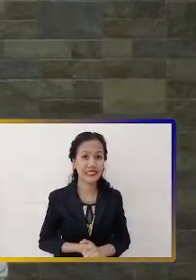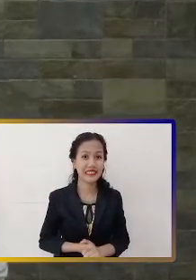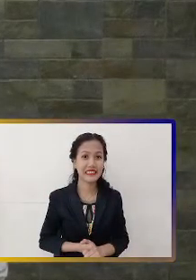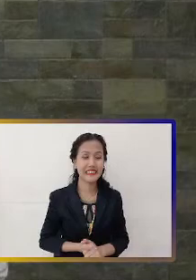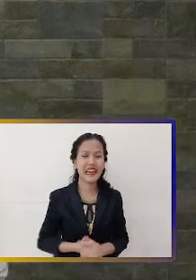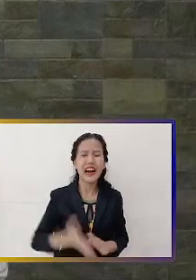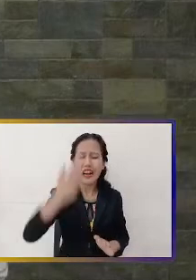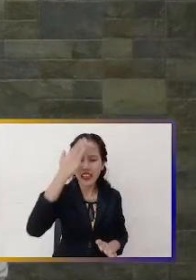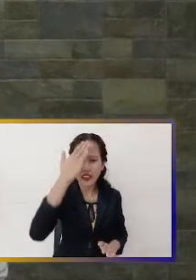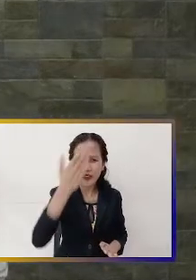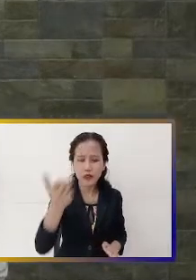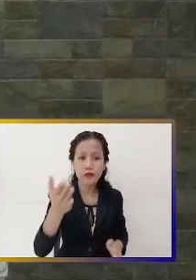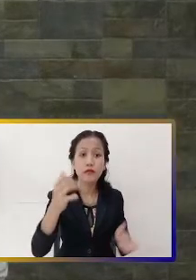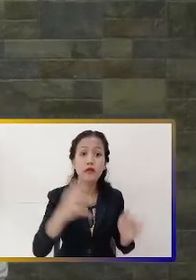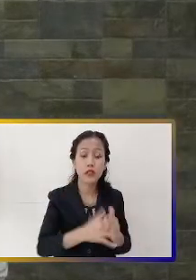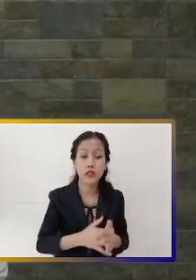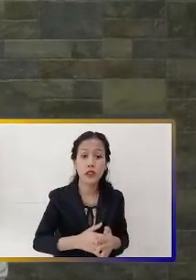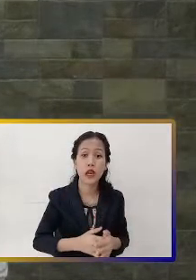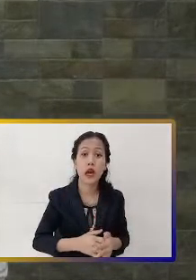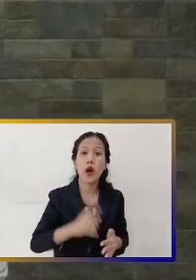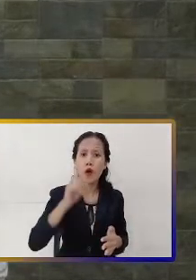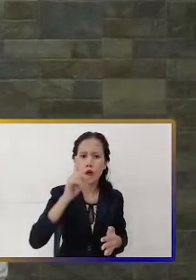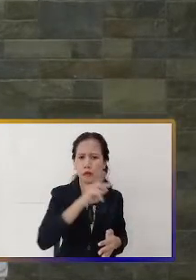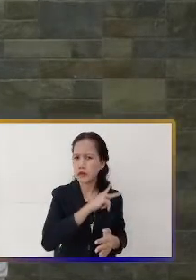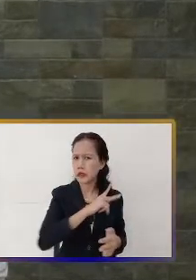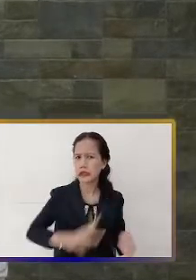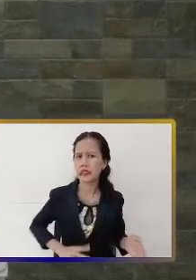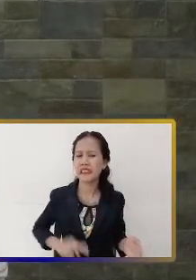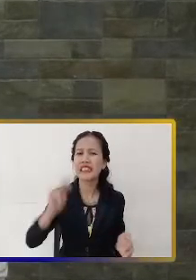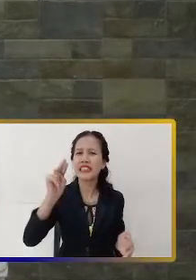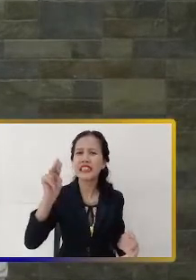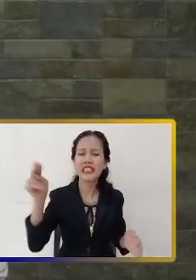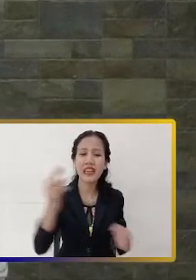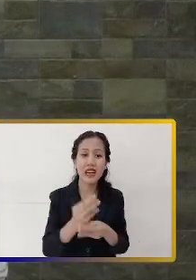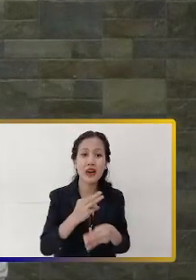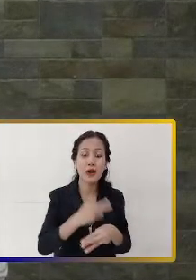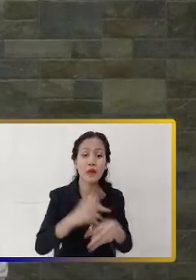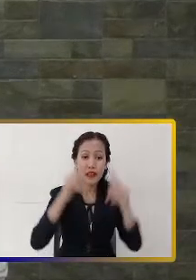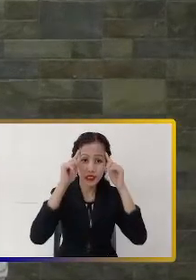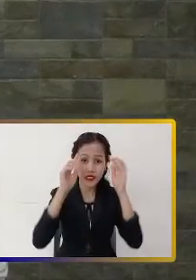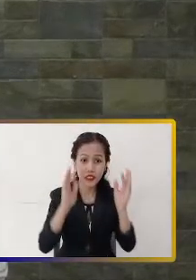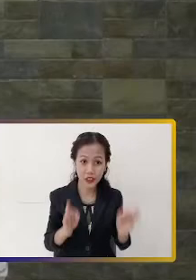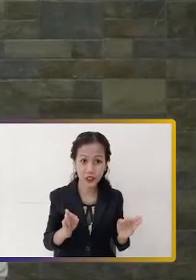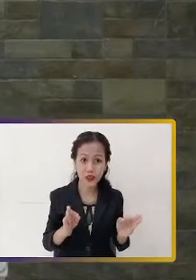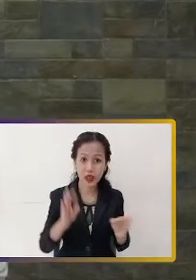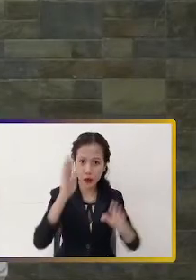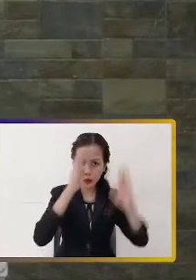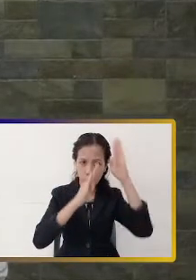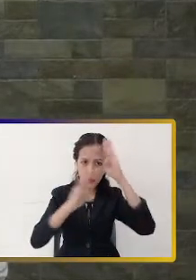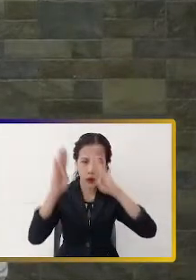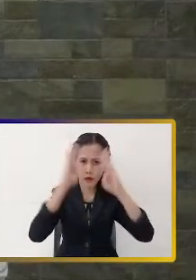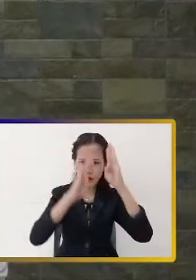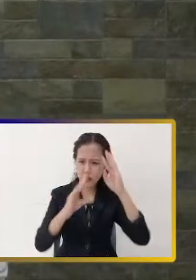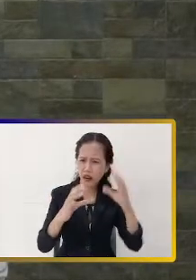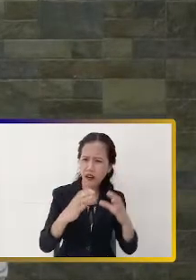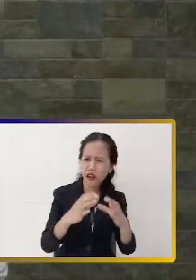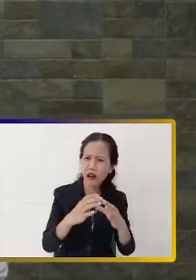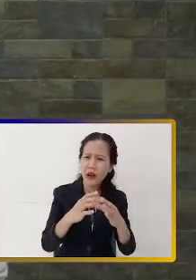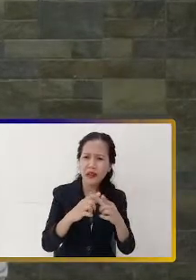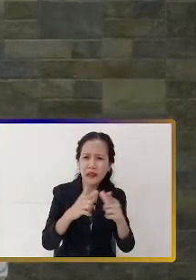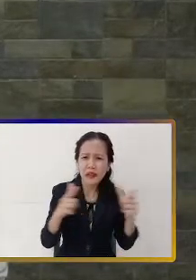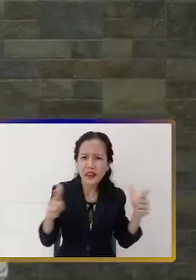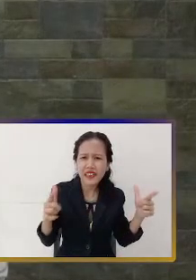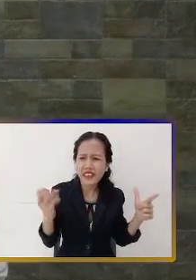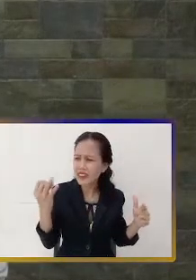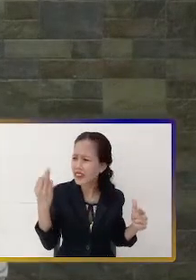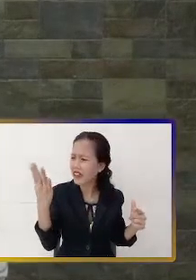Alam niya na siya isang king, kailangan niyang gumawa ng decision para sa mga tao. Sabi niya, problema niya rito, napakarami ang taong ito, napakahirap